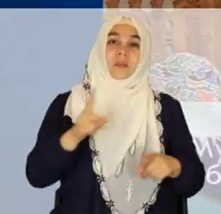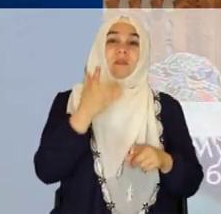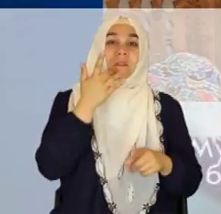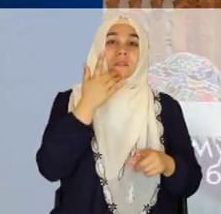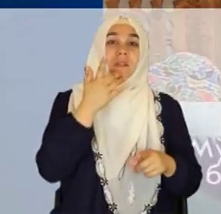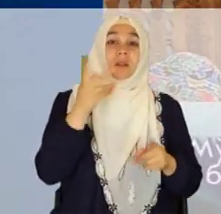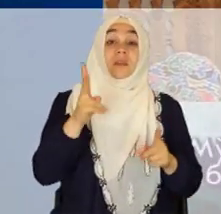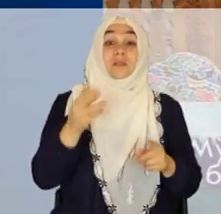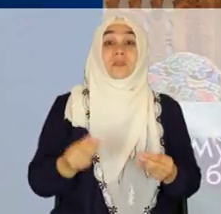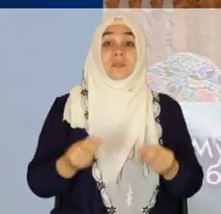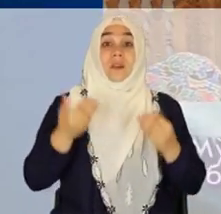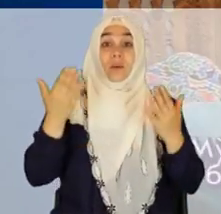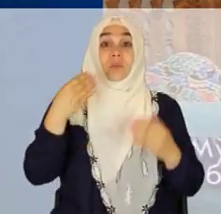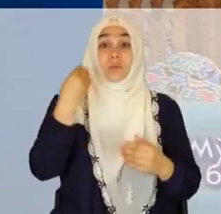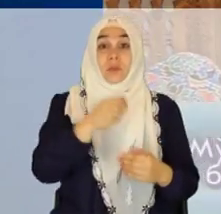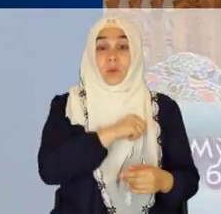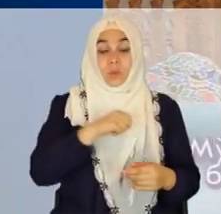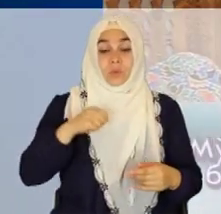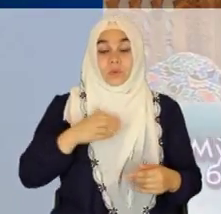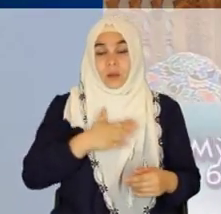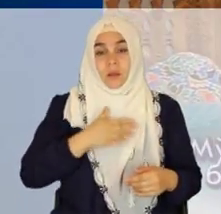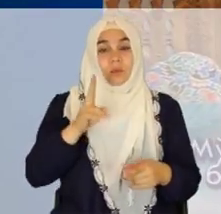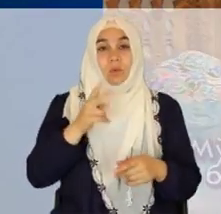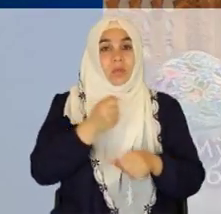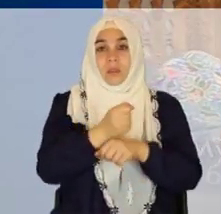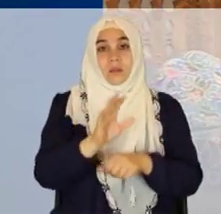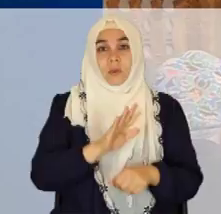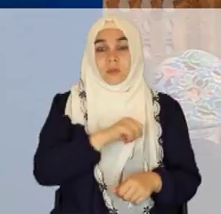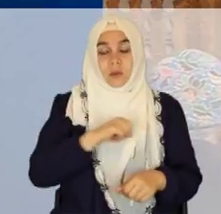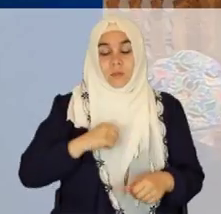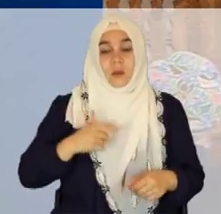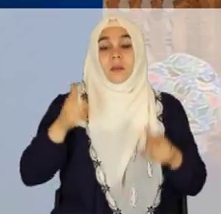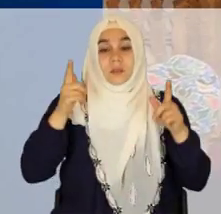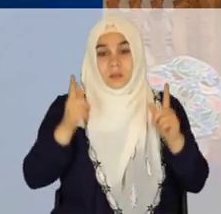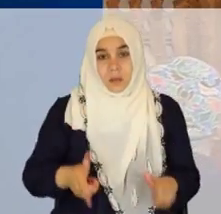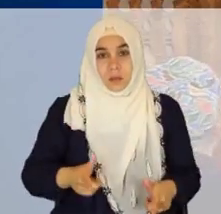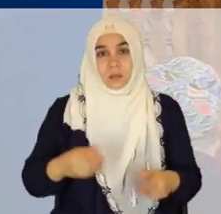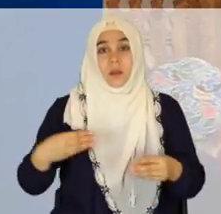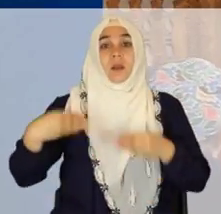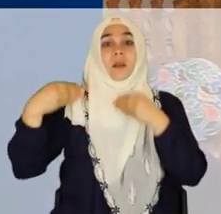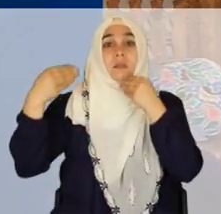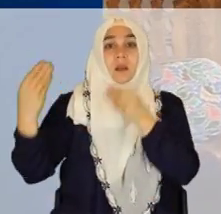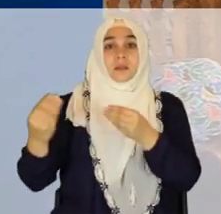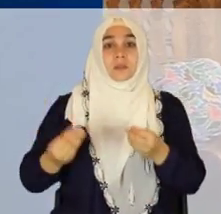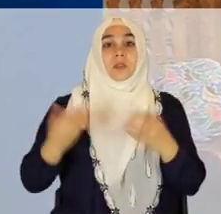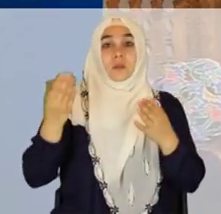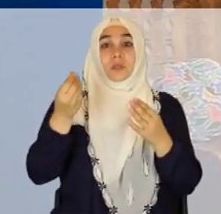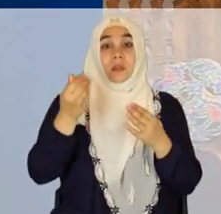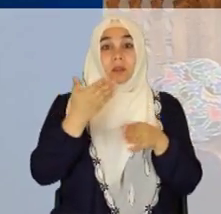Ana zakot bergan odam o'z ixtiyori bilan, birov majbur qilmaydi, o'z ixtiyori bilan